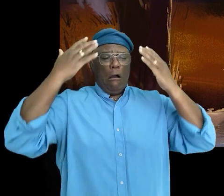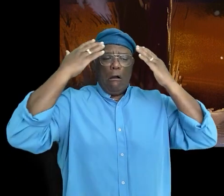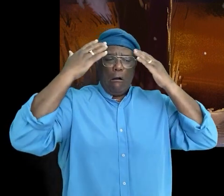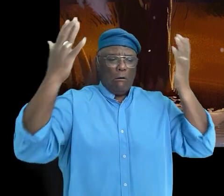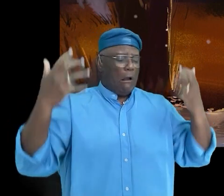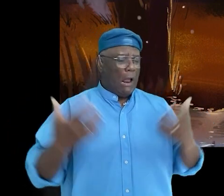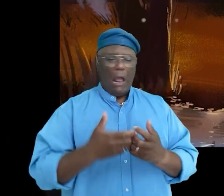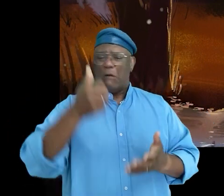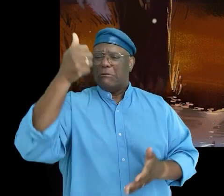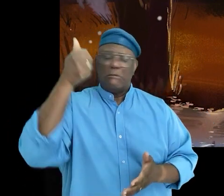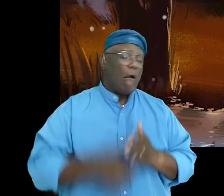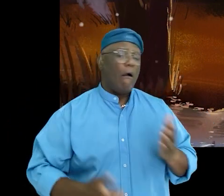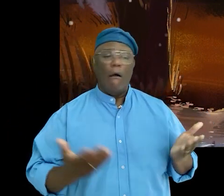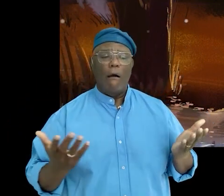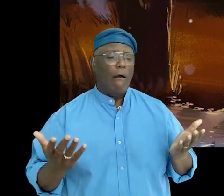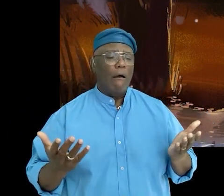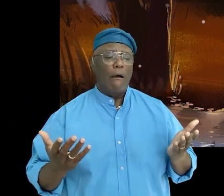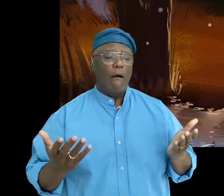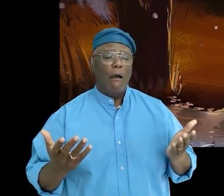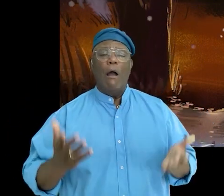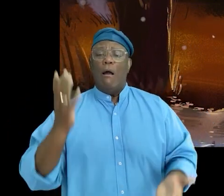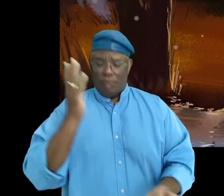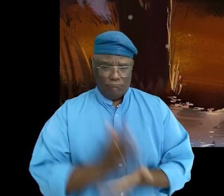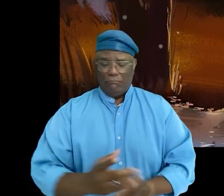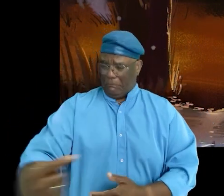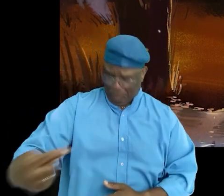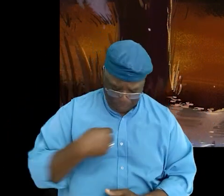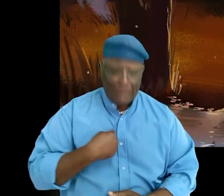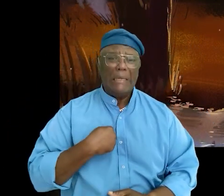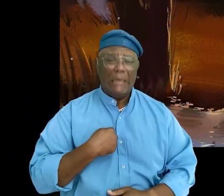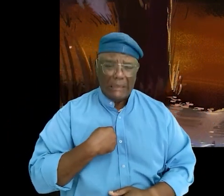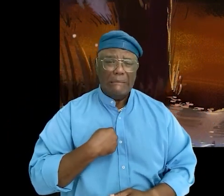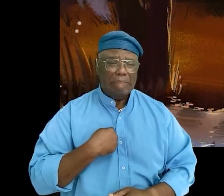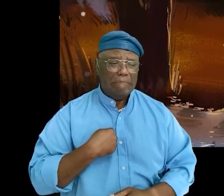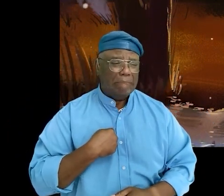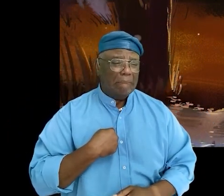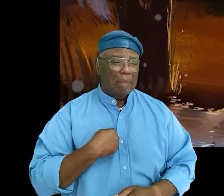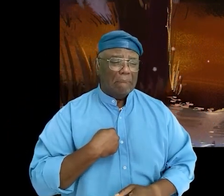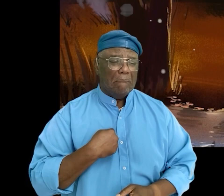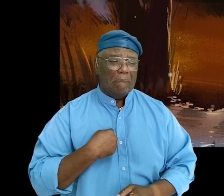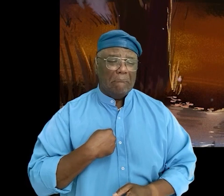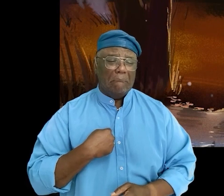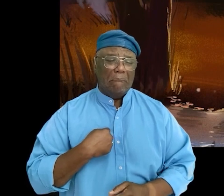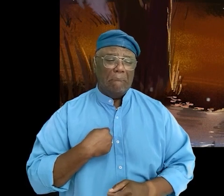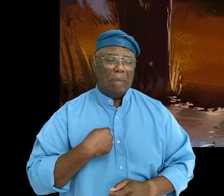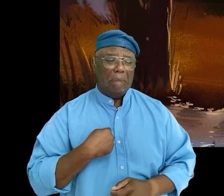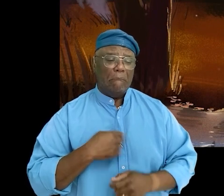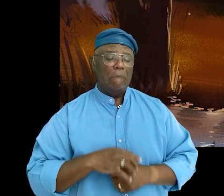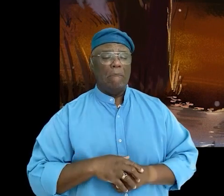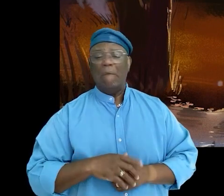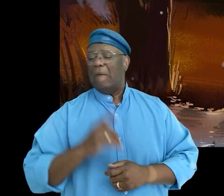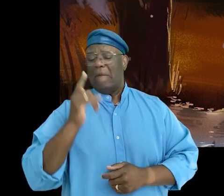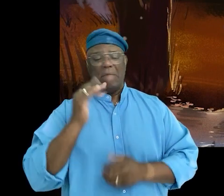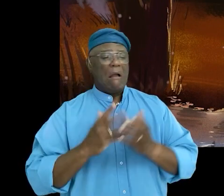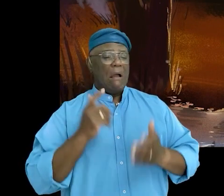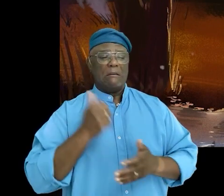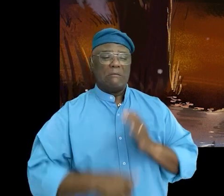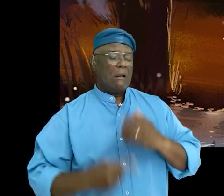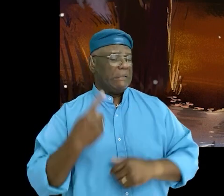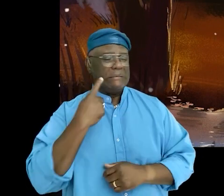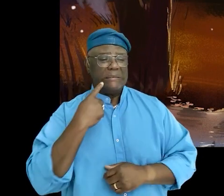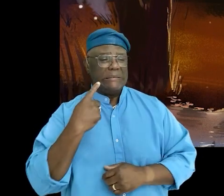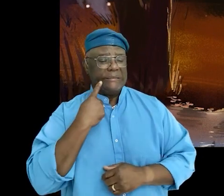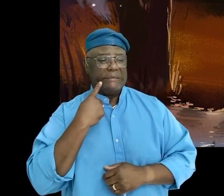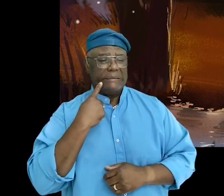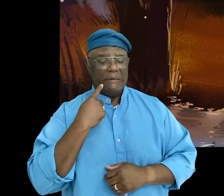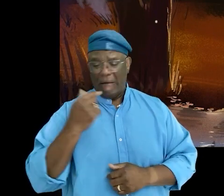Ond sut dechreuodd y cyfan? Gofynnodd Lula. Ai fi oedd hwnna? Gall tanau cychwyn